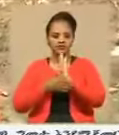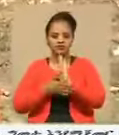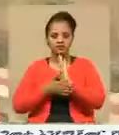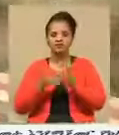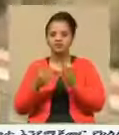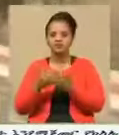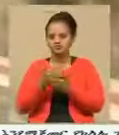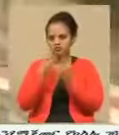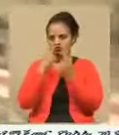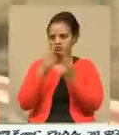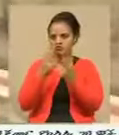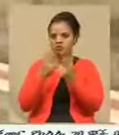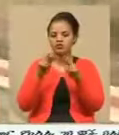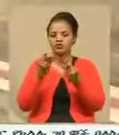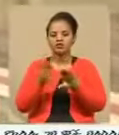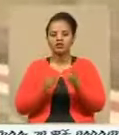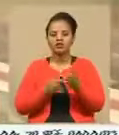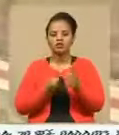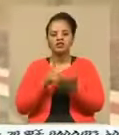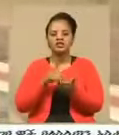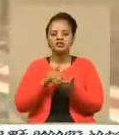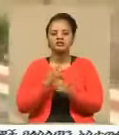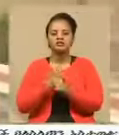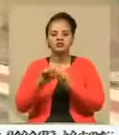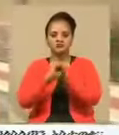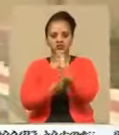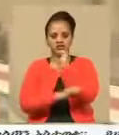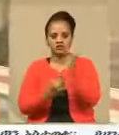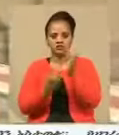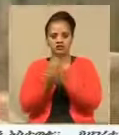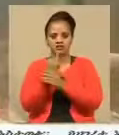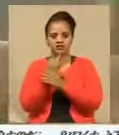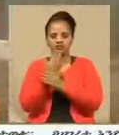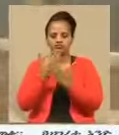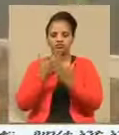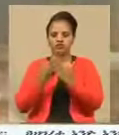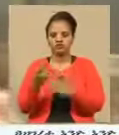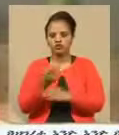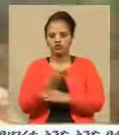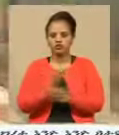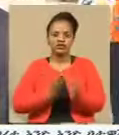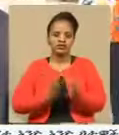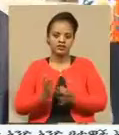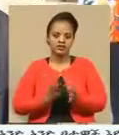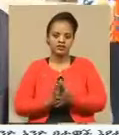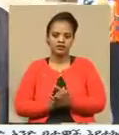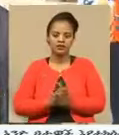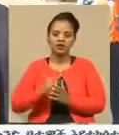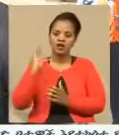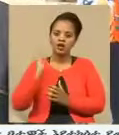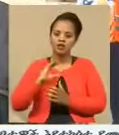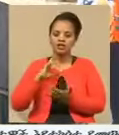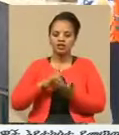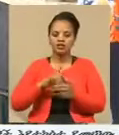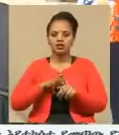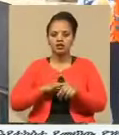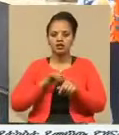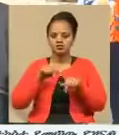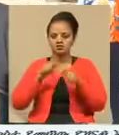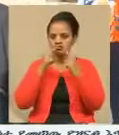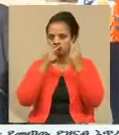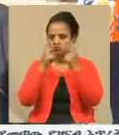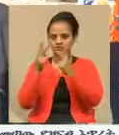እምርታ ማሳየቱን ገልጸው በከተማው የሚሰሩ መሰረተ ልማቶችን አመርቂ መሆናቸውንም ገልጸዋል። ሀዋሳ ከተማ ላይ ዛሬ